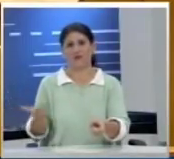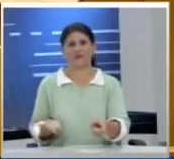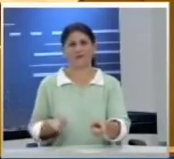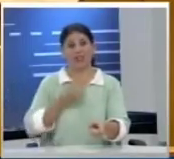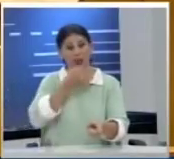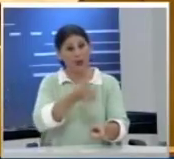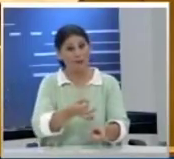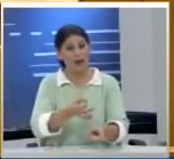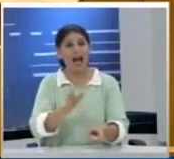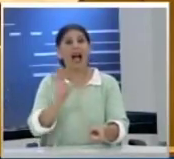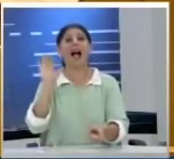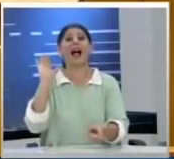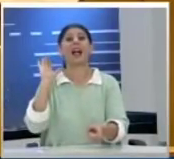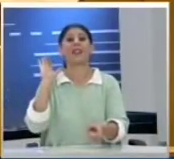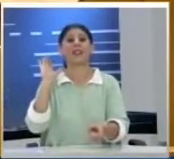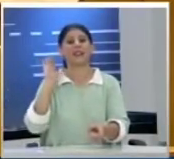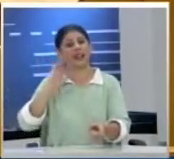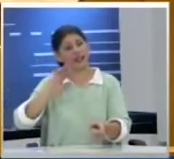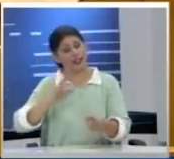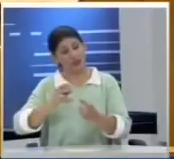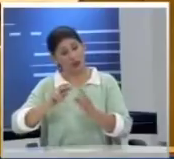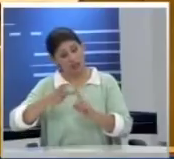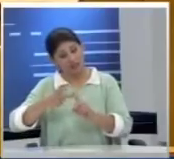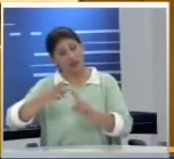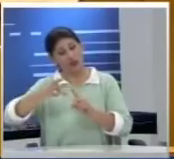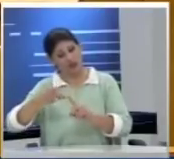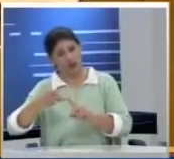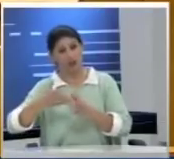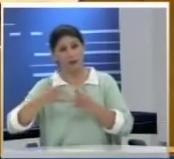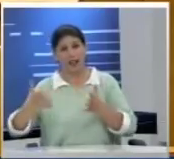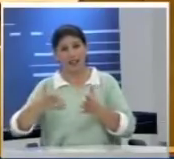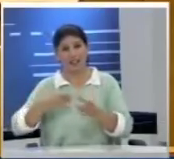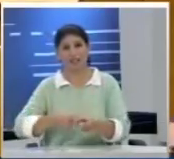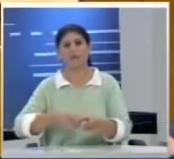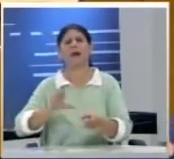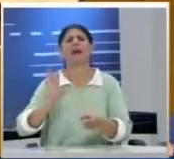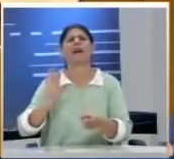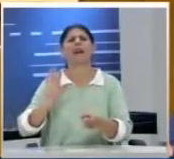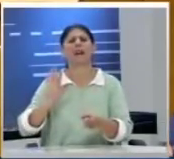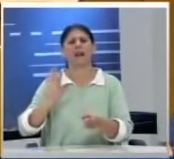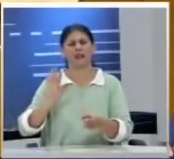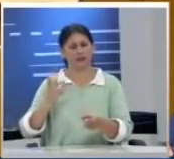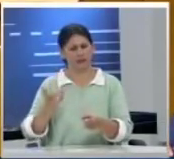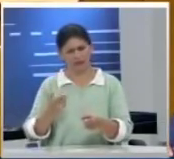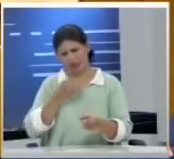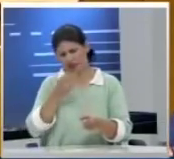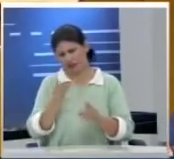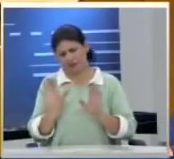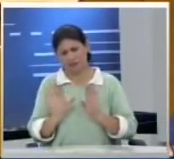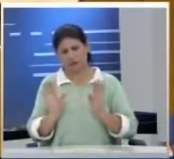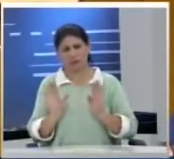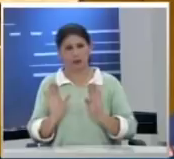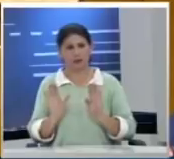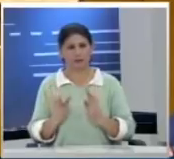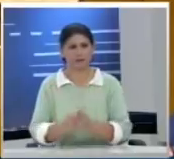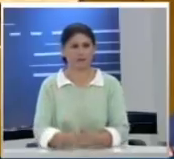Γιατί αν δεν ήταν το μεγαλύτερο, αλλά το δεύτερο μεγαλύτερο ή το τρίτο μεγαλύτερο, δεν θα τον παρεξηγούσανε. Το